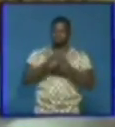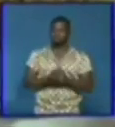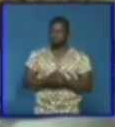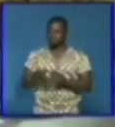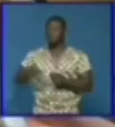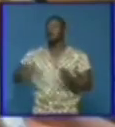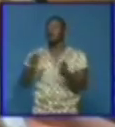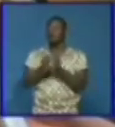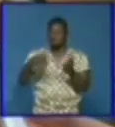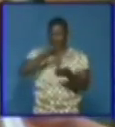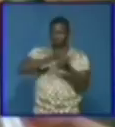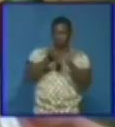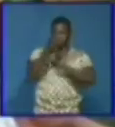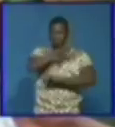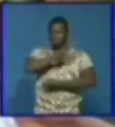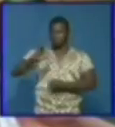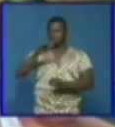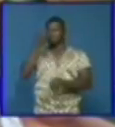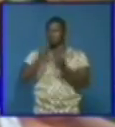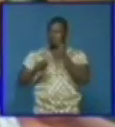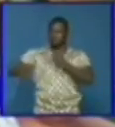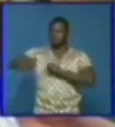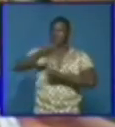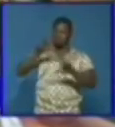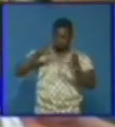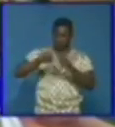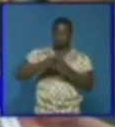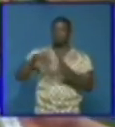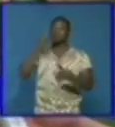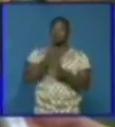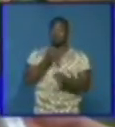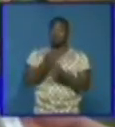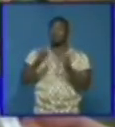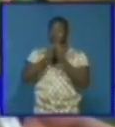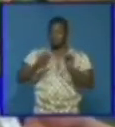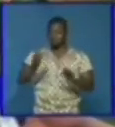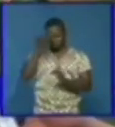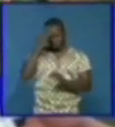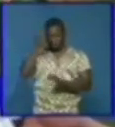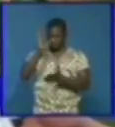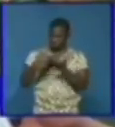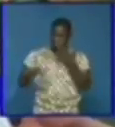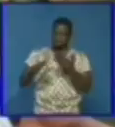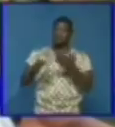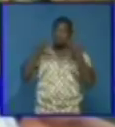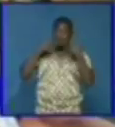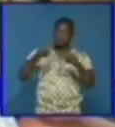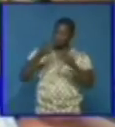climatiques, si vous entreprenez des activités sans connaître un peu certaines données, c'est un peu difficile. Donc, il faut